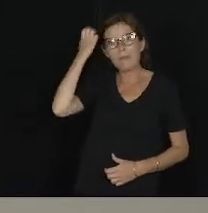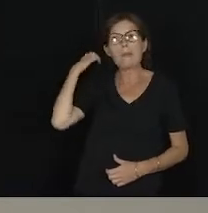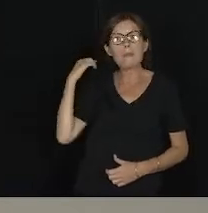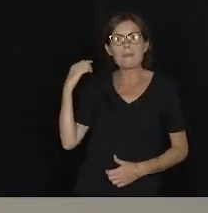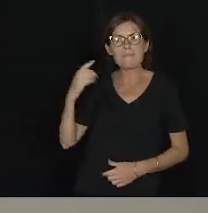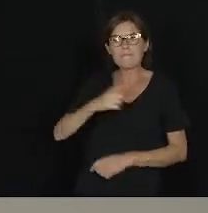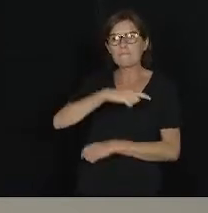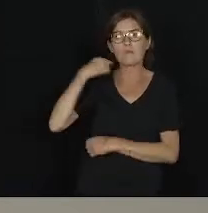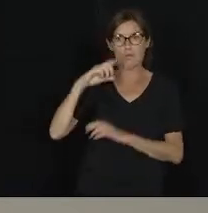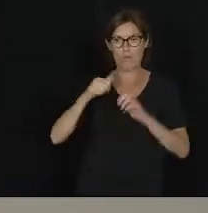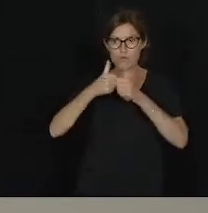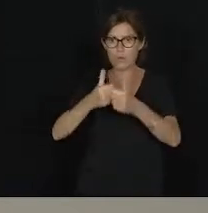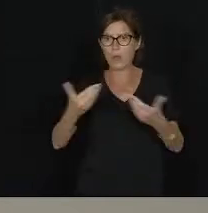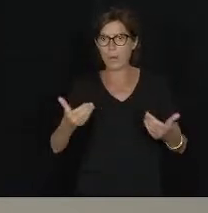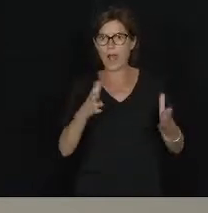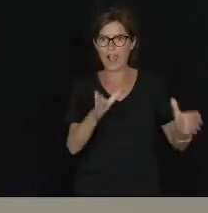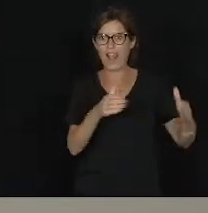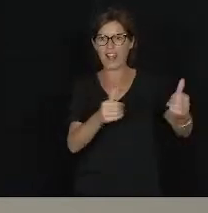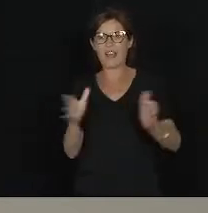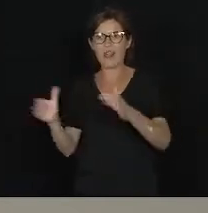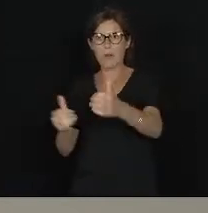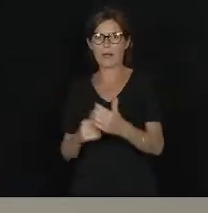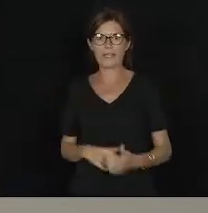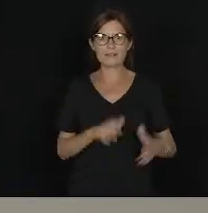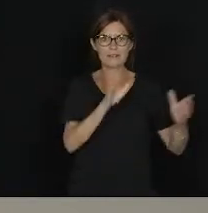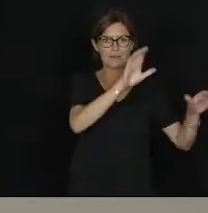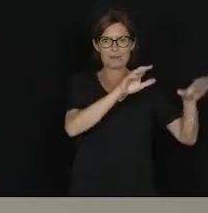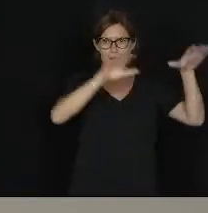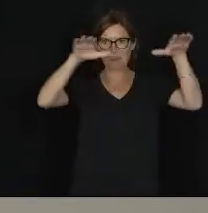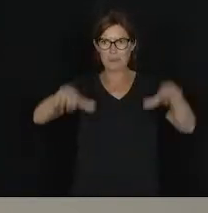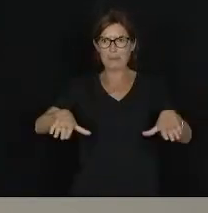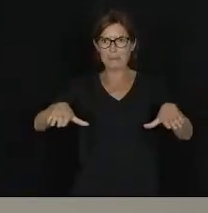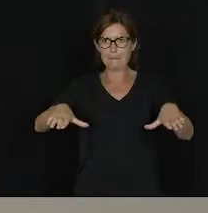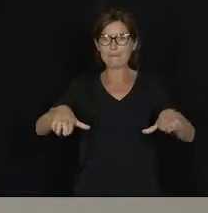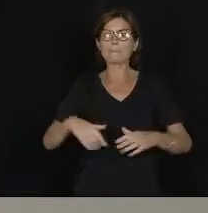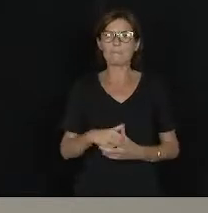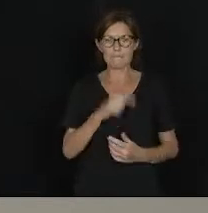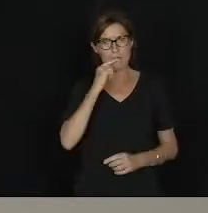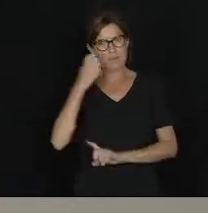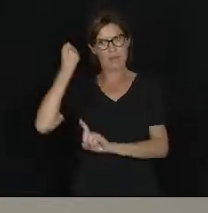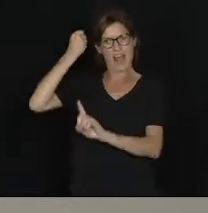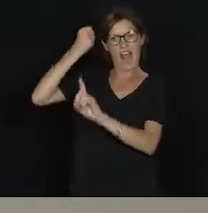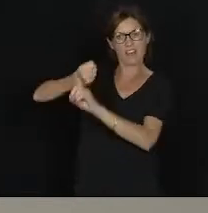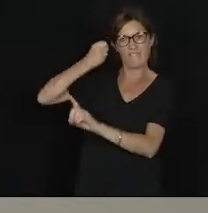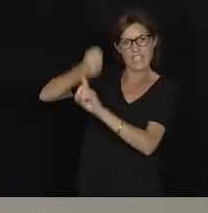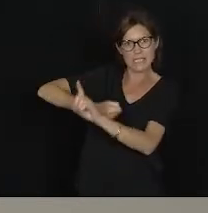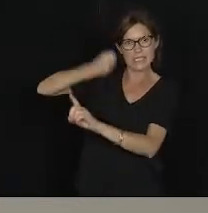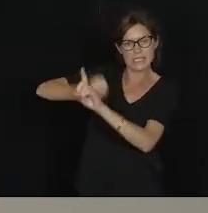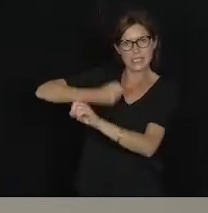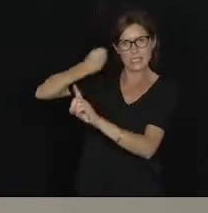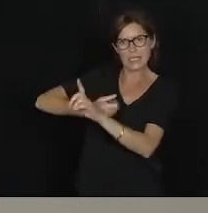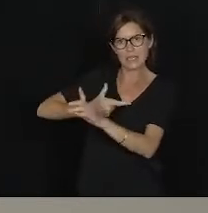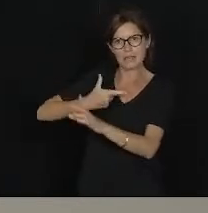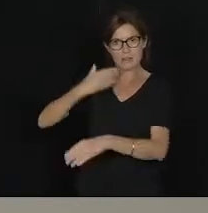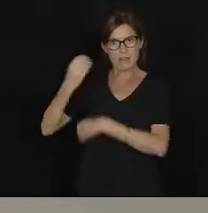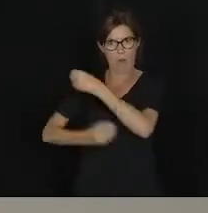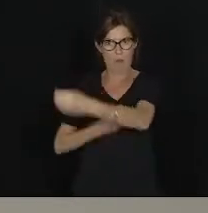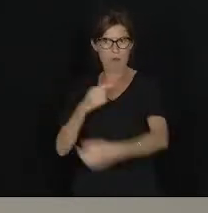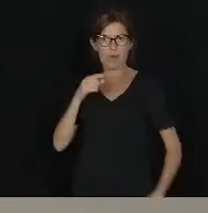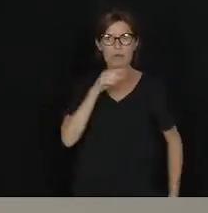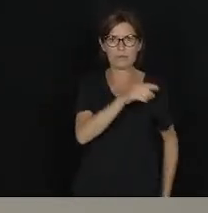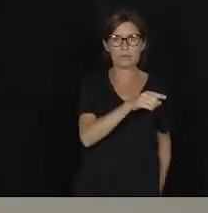exécutés sous deux catégories, la catégorie de Freischärler et la catégorie d'activisten. Et